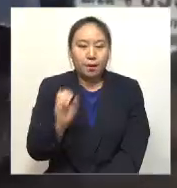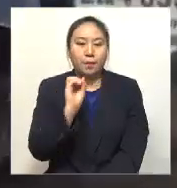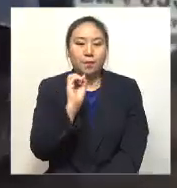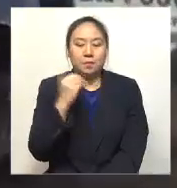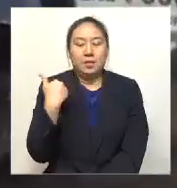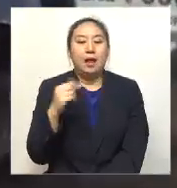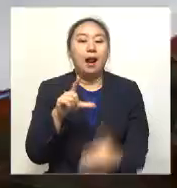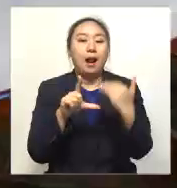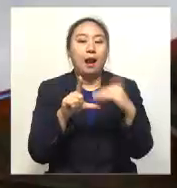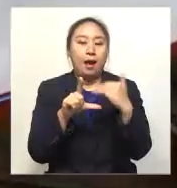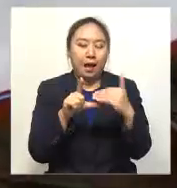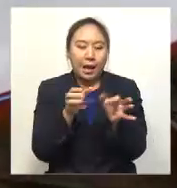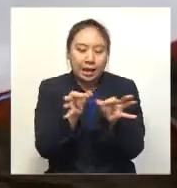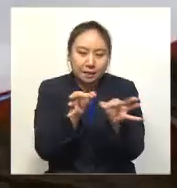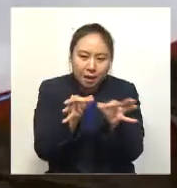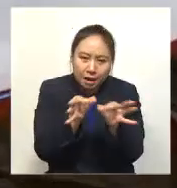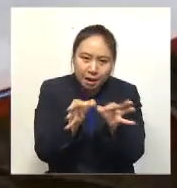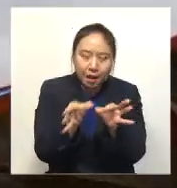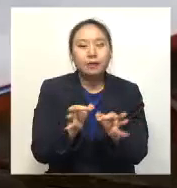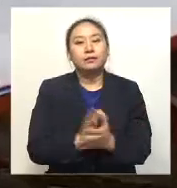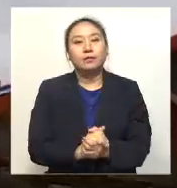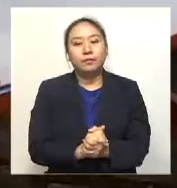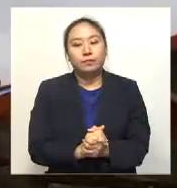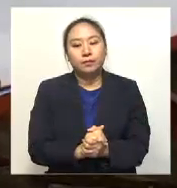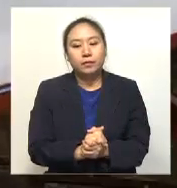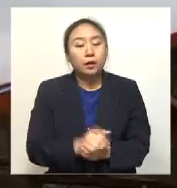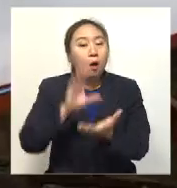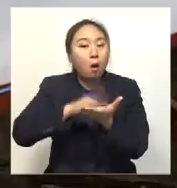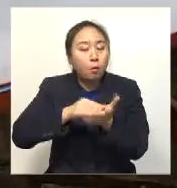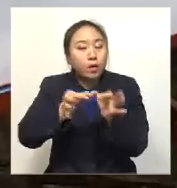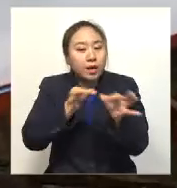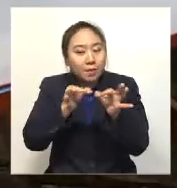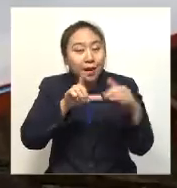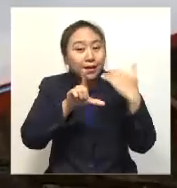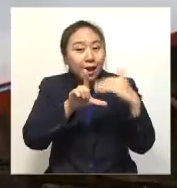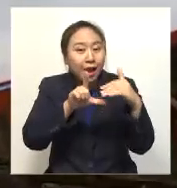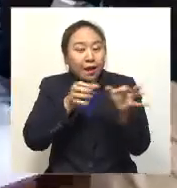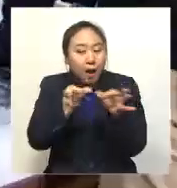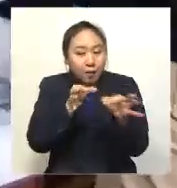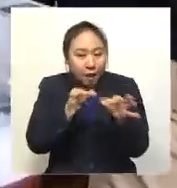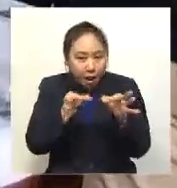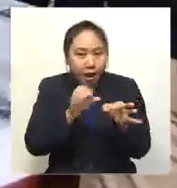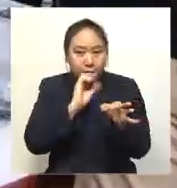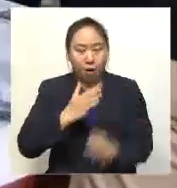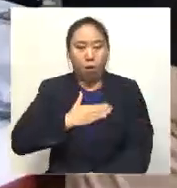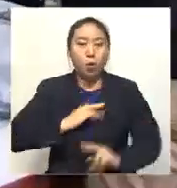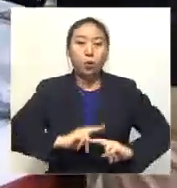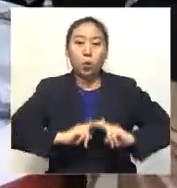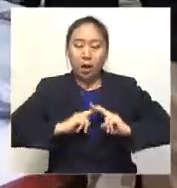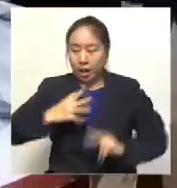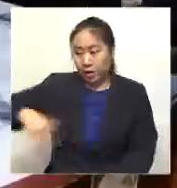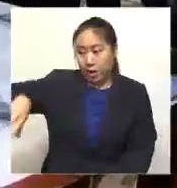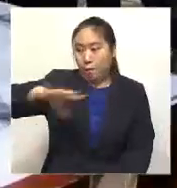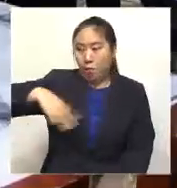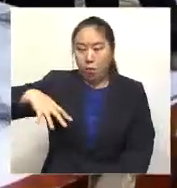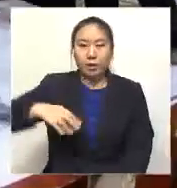แอปพลิเคชัน LINE ชี้แจงเหตุการณ์ที่เกิดขึ้นนะคะข้อมูลที่เขาชี้แจงใน LINE เนี่ยเขาบอกว่าตัวเองและทุกคนไม่มีส่ว